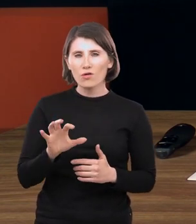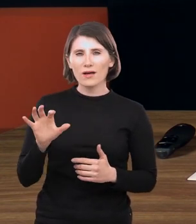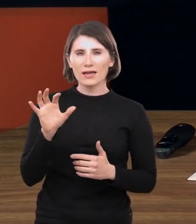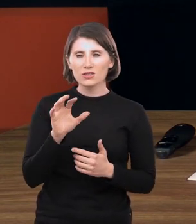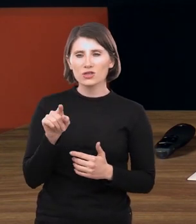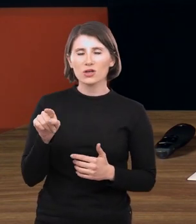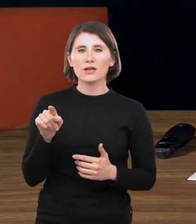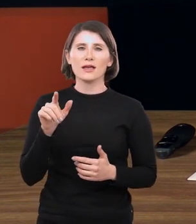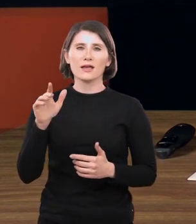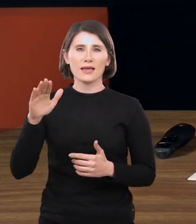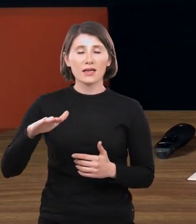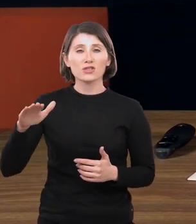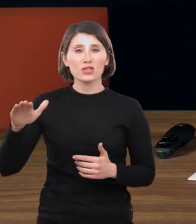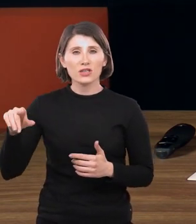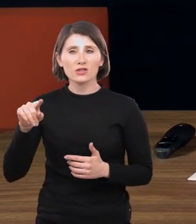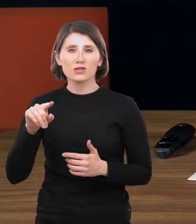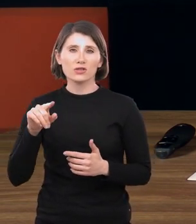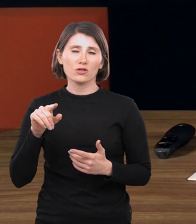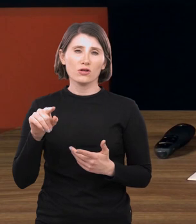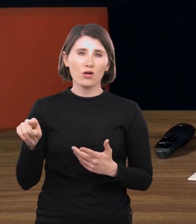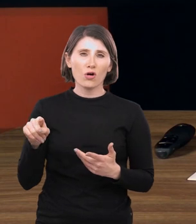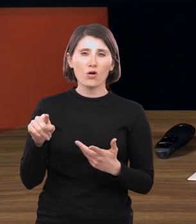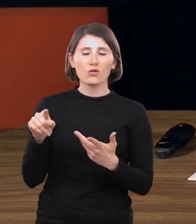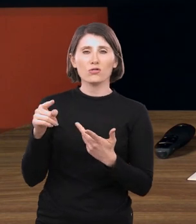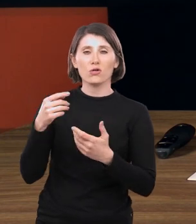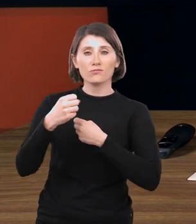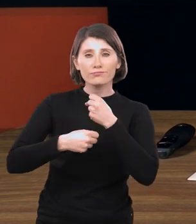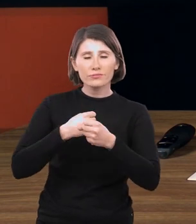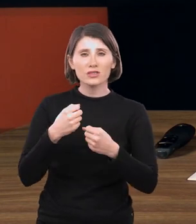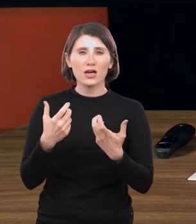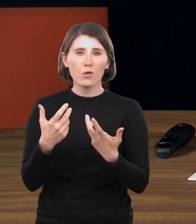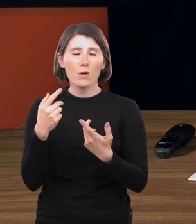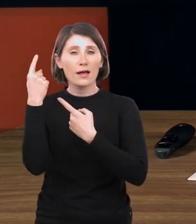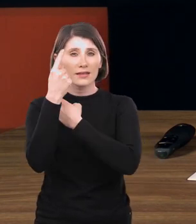to, jak funkcjonuje, w jaki sposób myśli